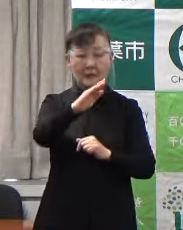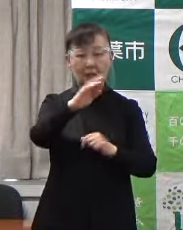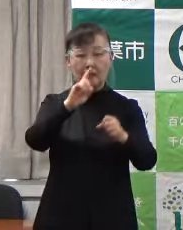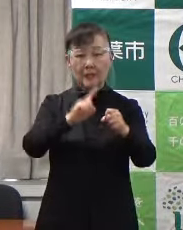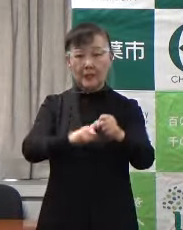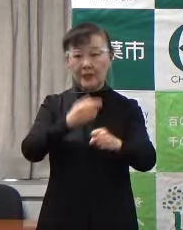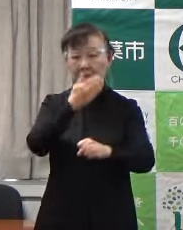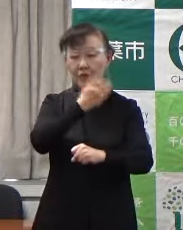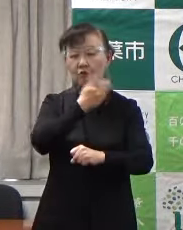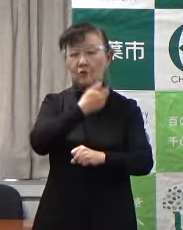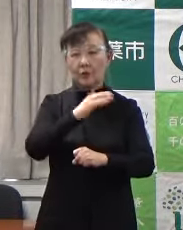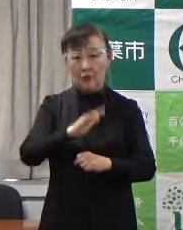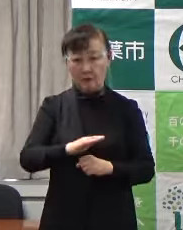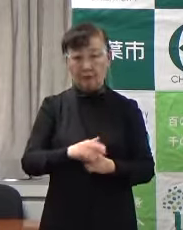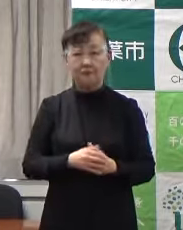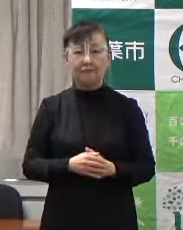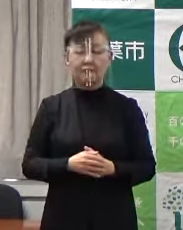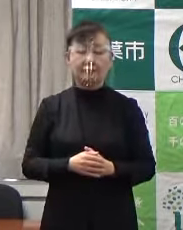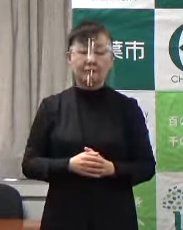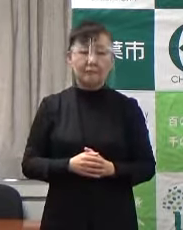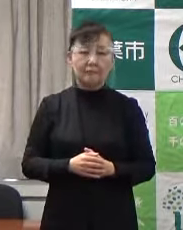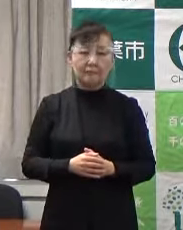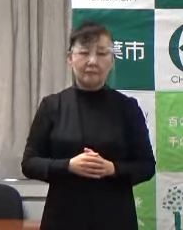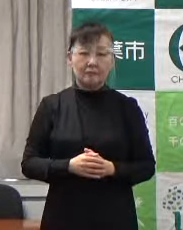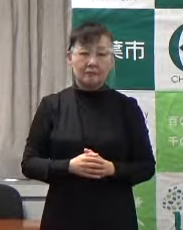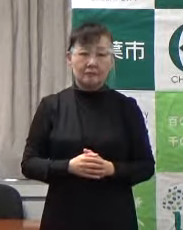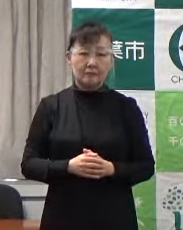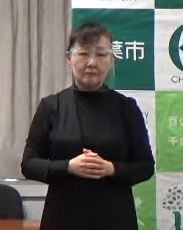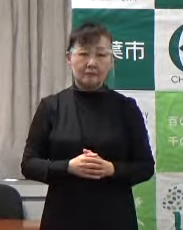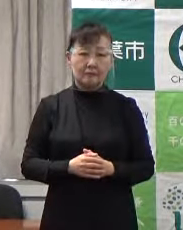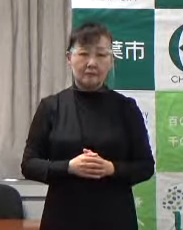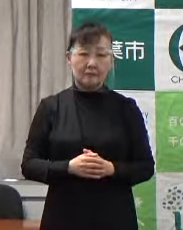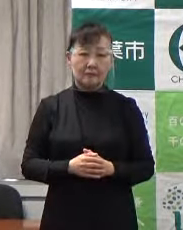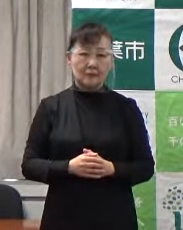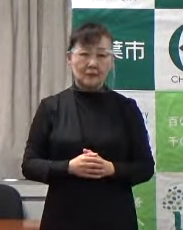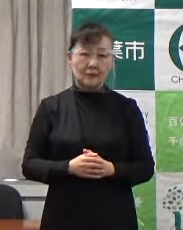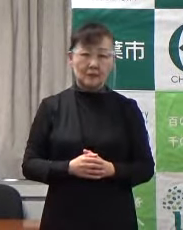な起爆剤になるというふうに思っておりますので、